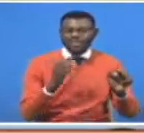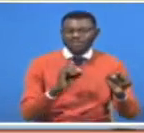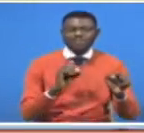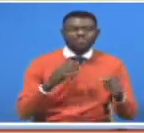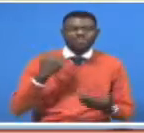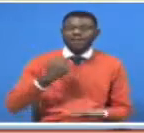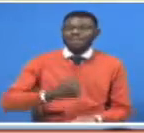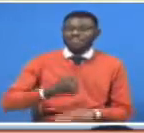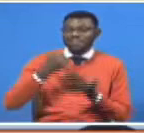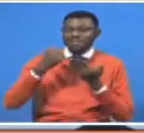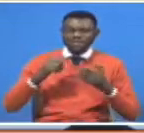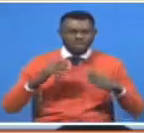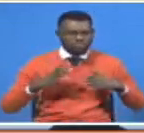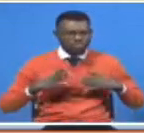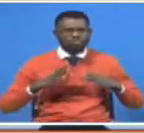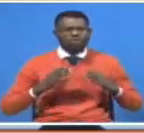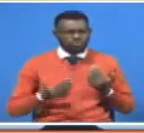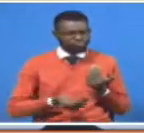ni bajeti ya watu.